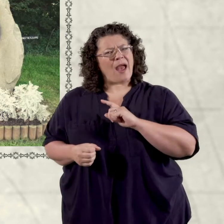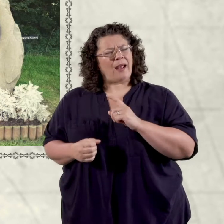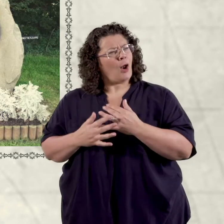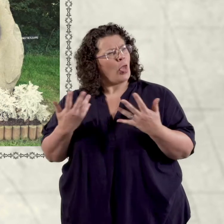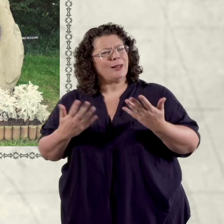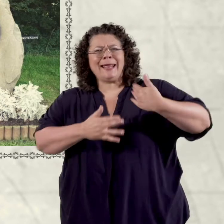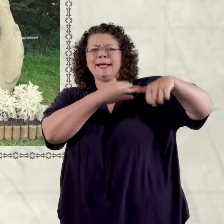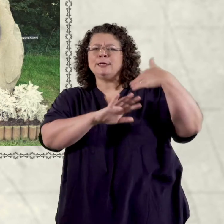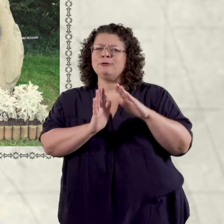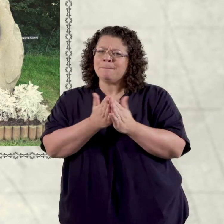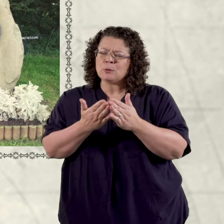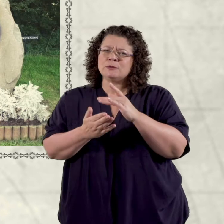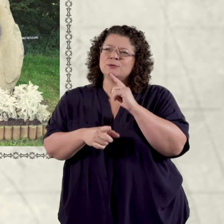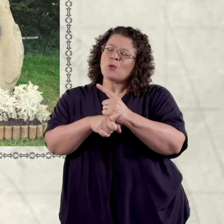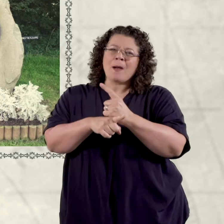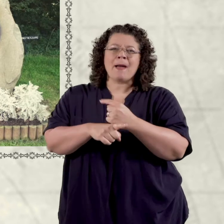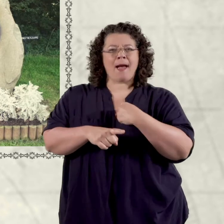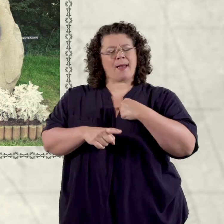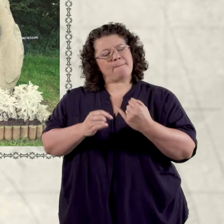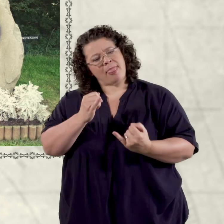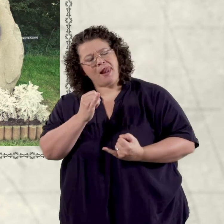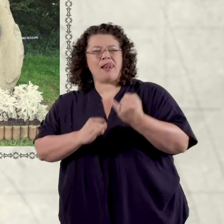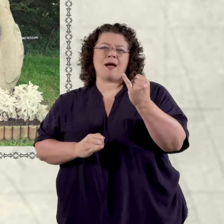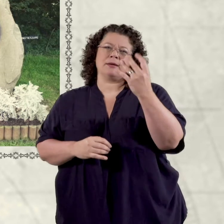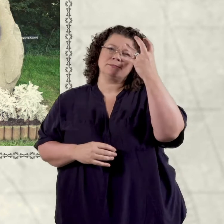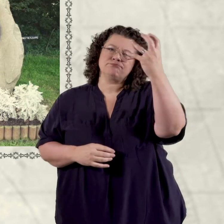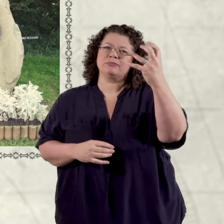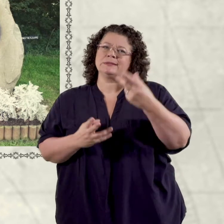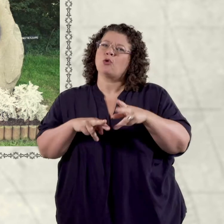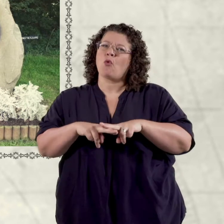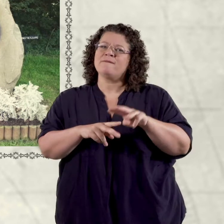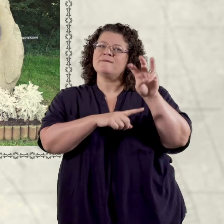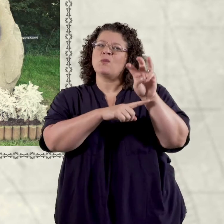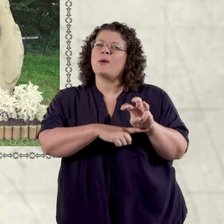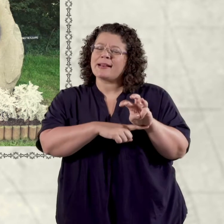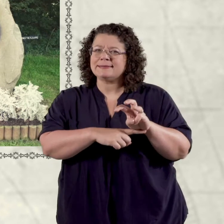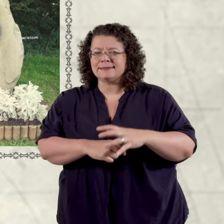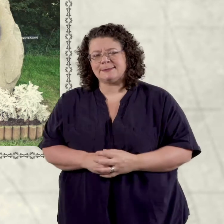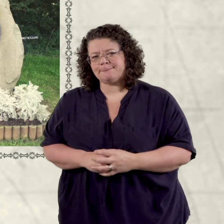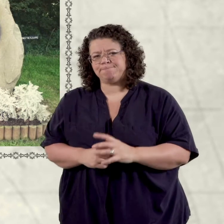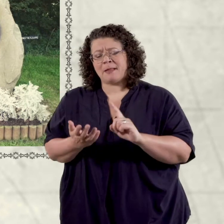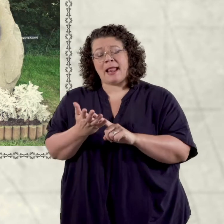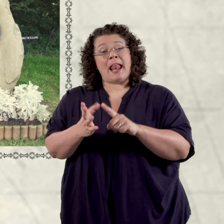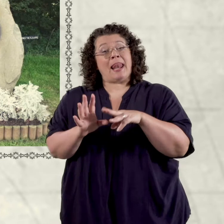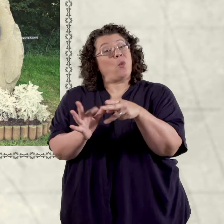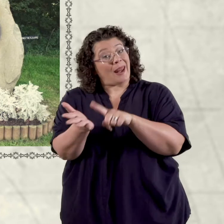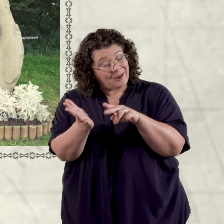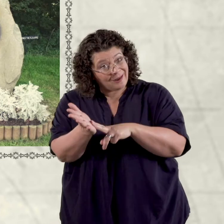Gwenllian. Dyna pam fod y rhan fwyaf y llyfrau hanes yn deud mai fi oedd Tywysog Olaf